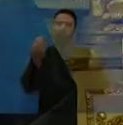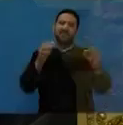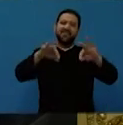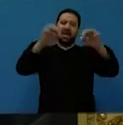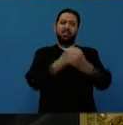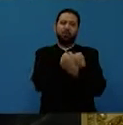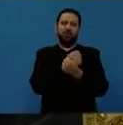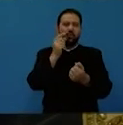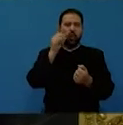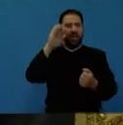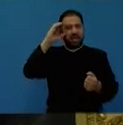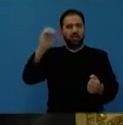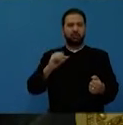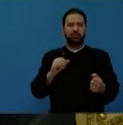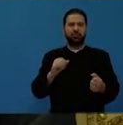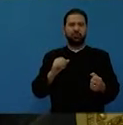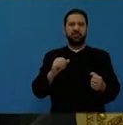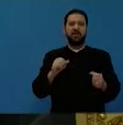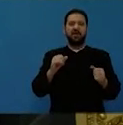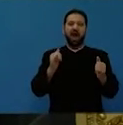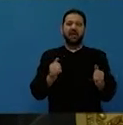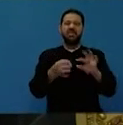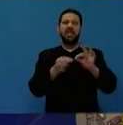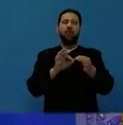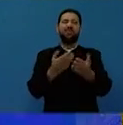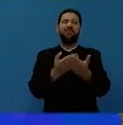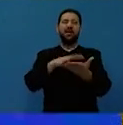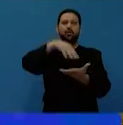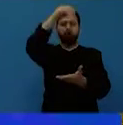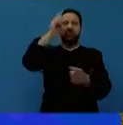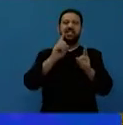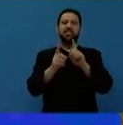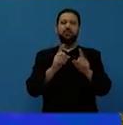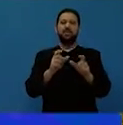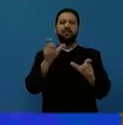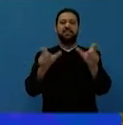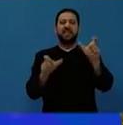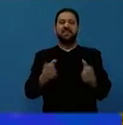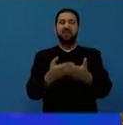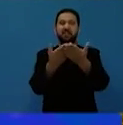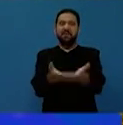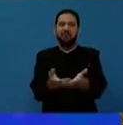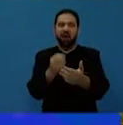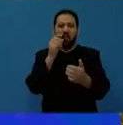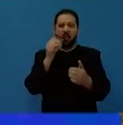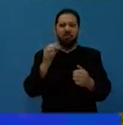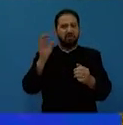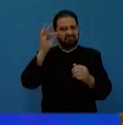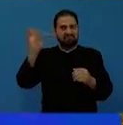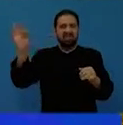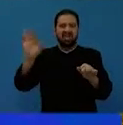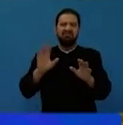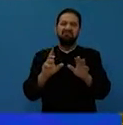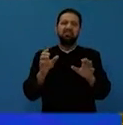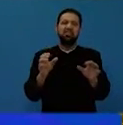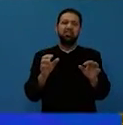Bine v-am regăsit, dragi telespectatori! La Cuvânt pentru Suflet discutăm astăzi despre primirea străinilor după învățătura Bisericii